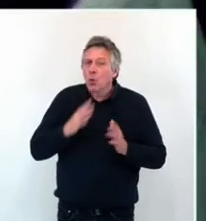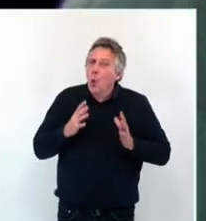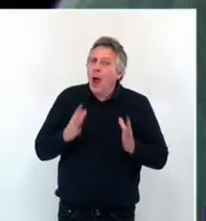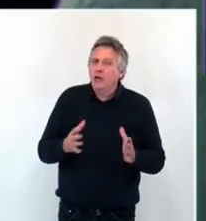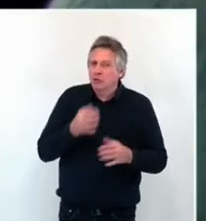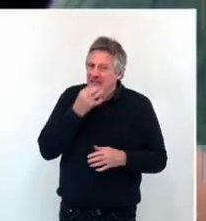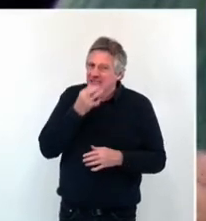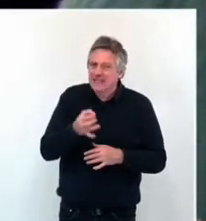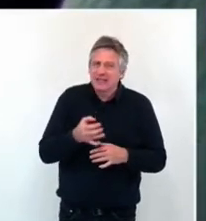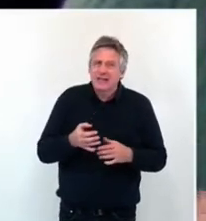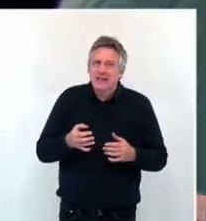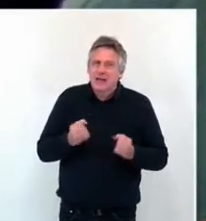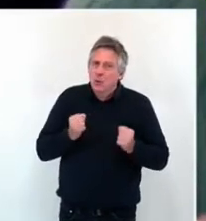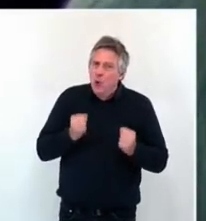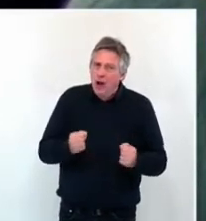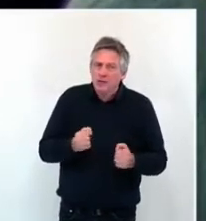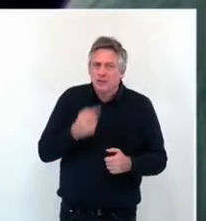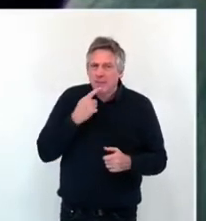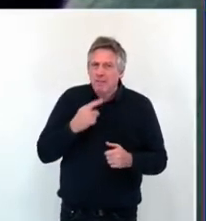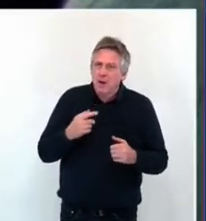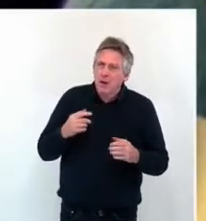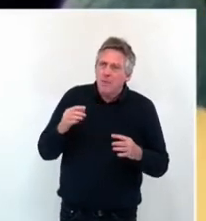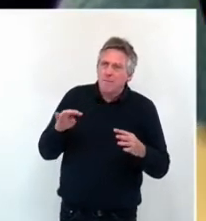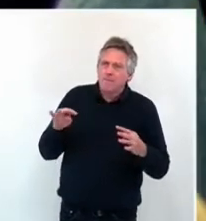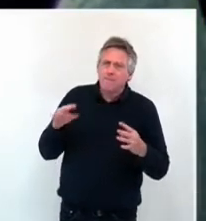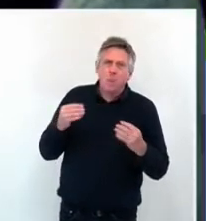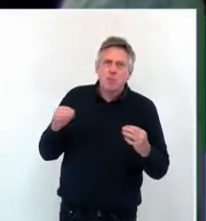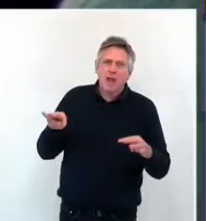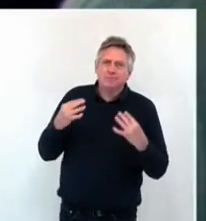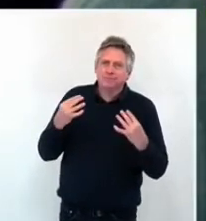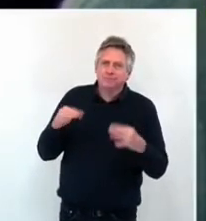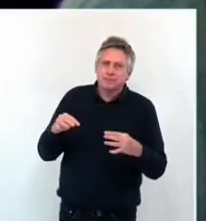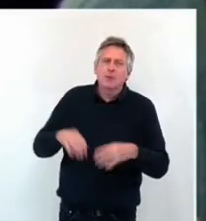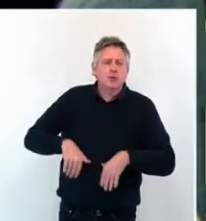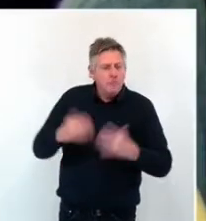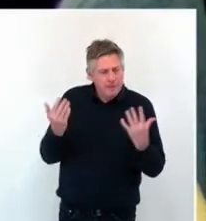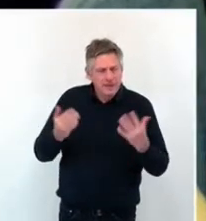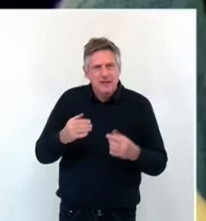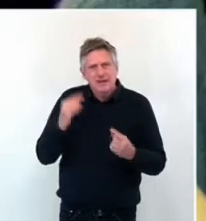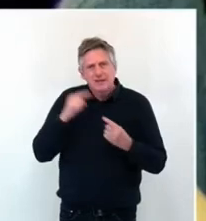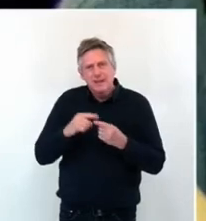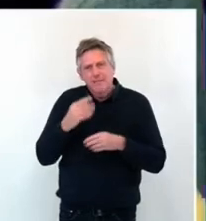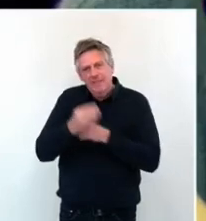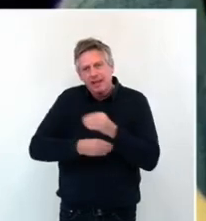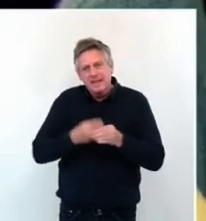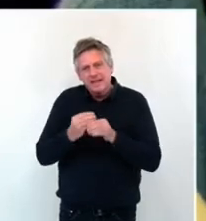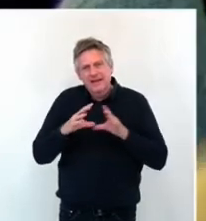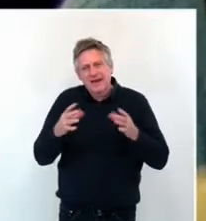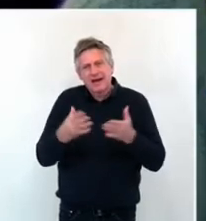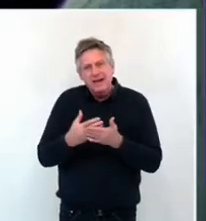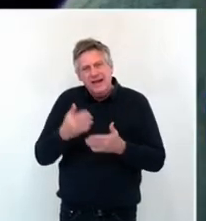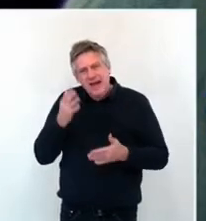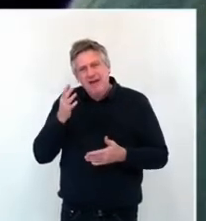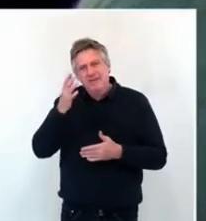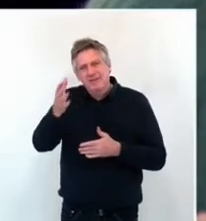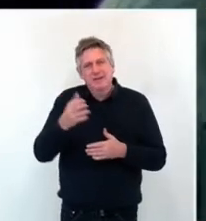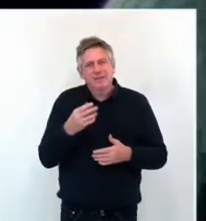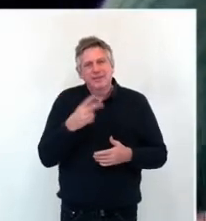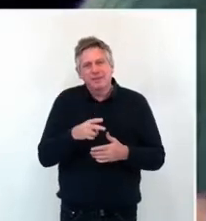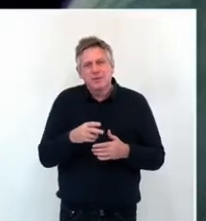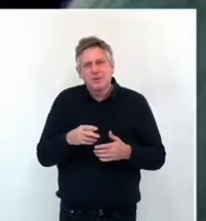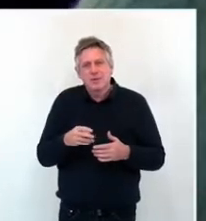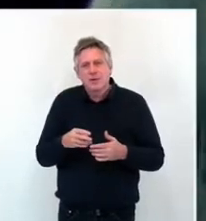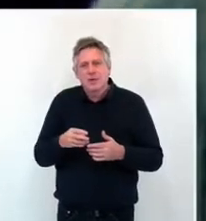ça parfois provoque un peu d'impopularité, surtout quand il s'agit de l'avenir de la planète. Je sais que vous y êtes attachés, on ne parle plus aujourd'hui de lutter contre